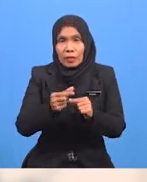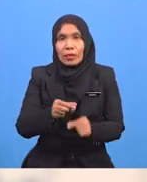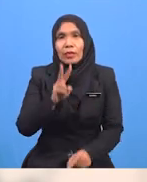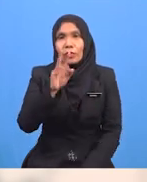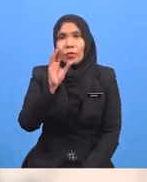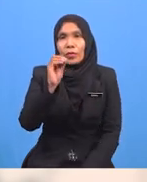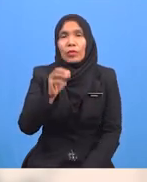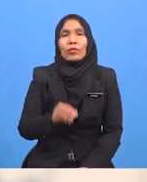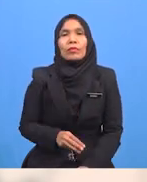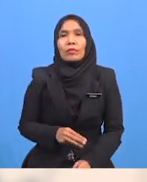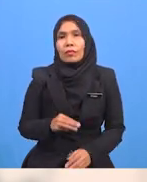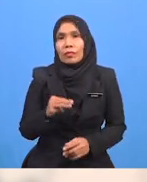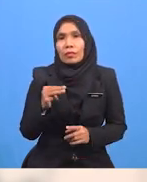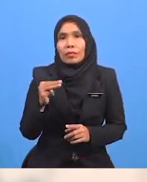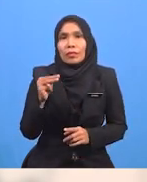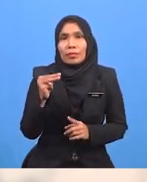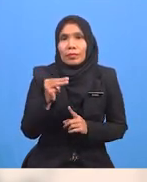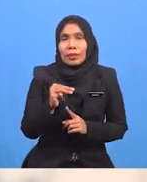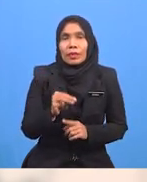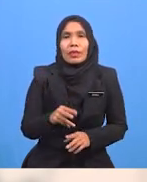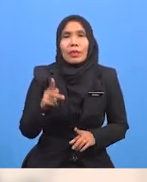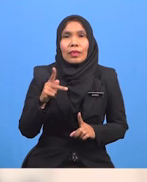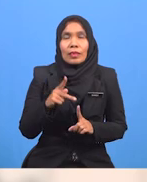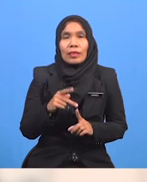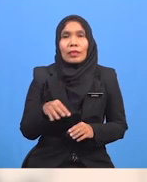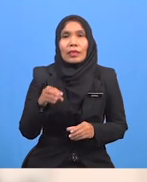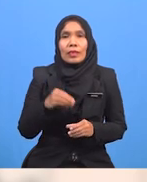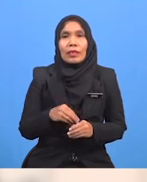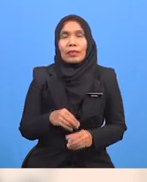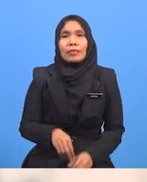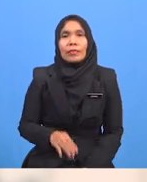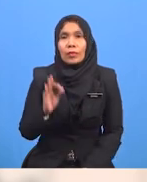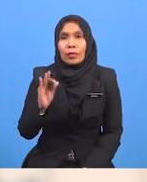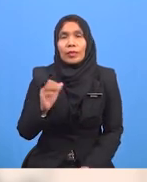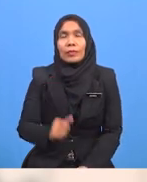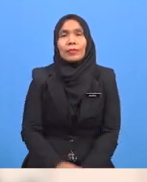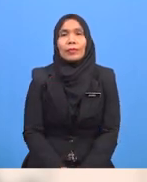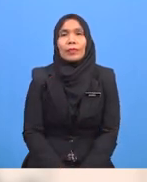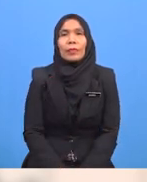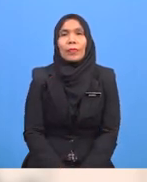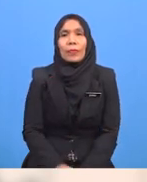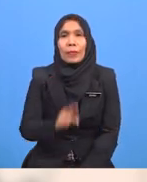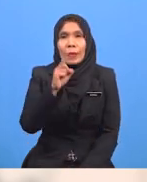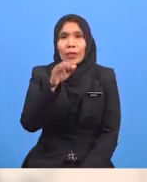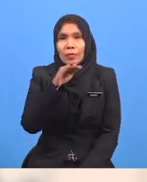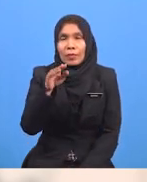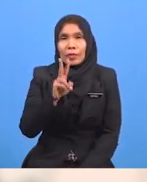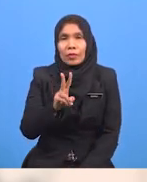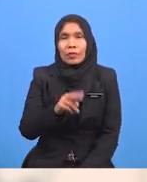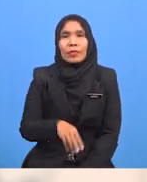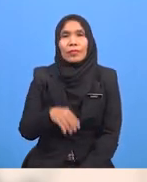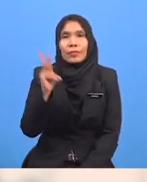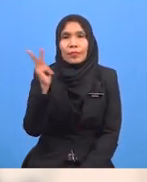20 m kedalam rumus luas segitiga seperti yang dipaparkan 1/2